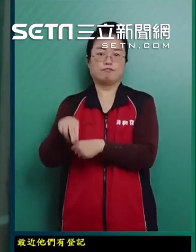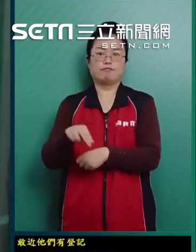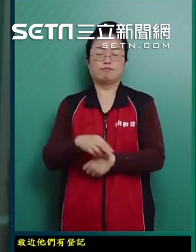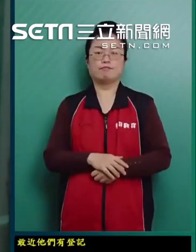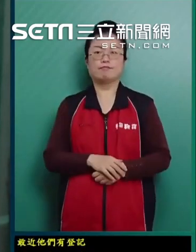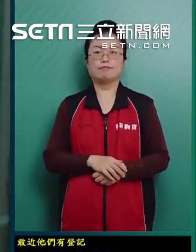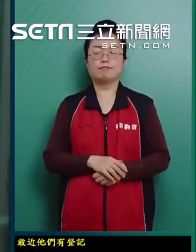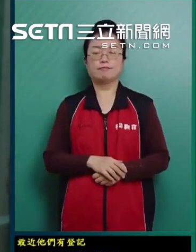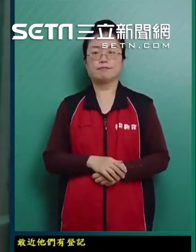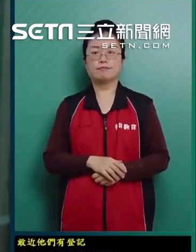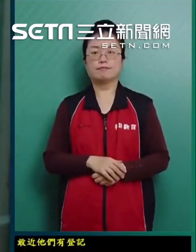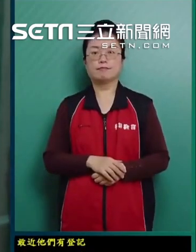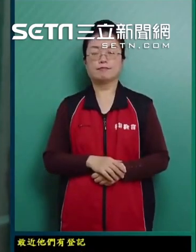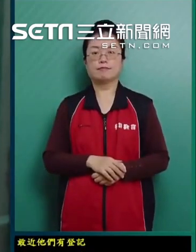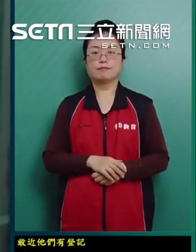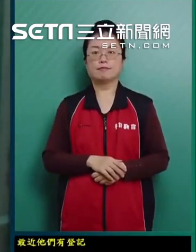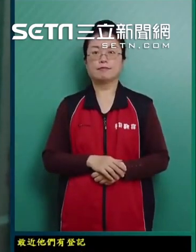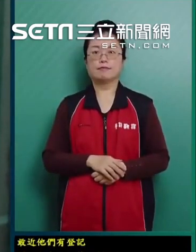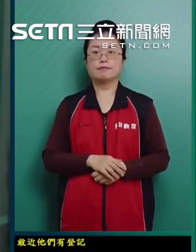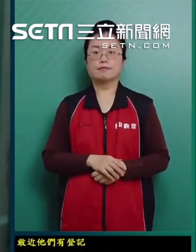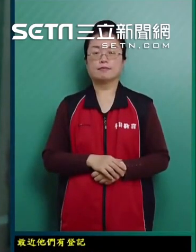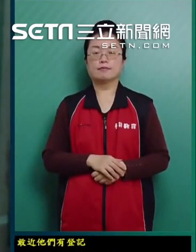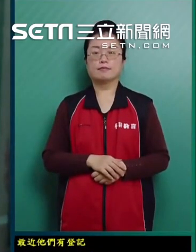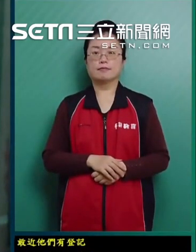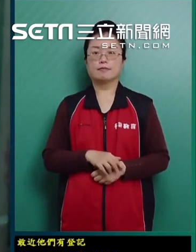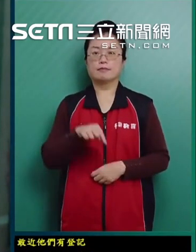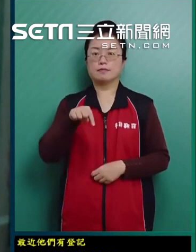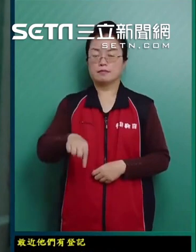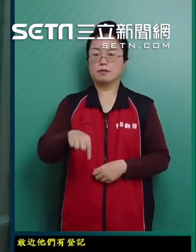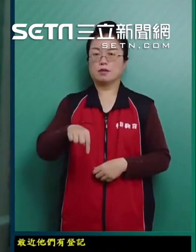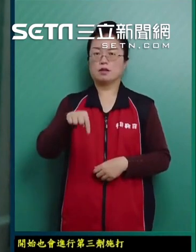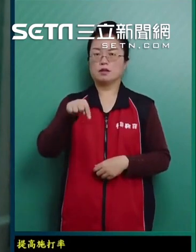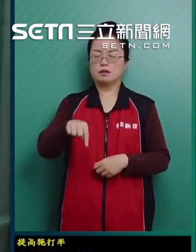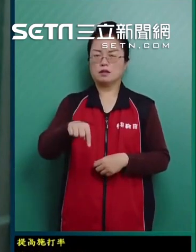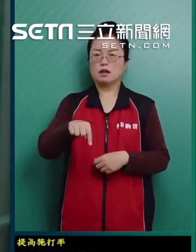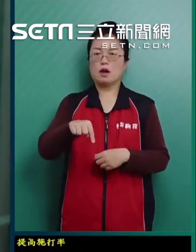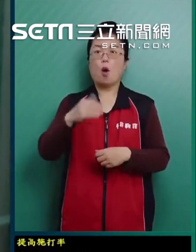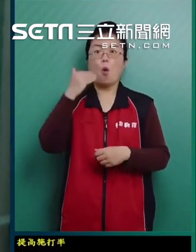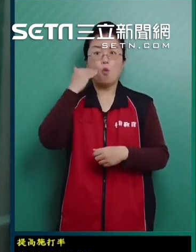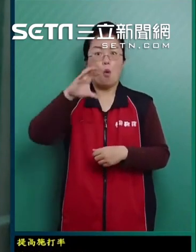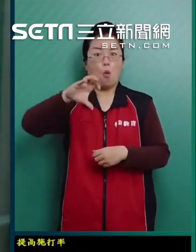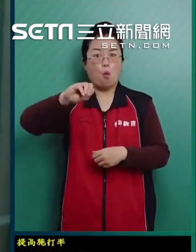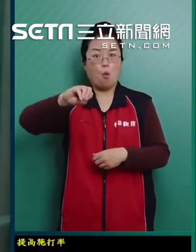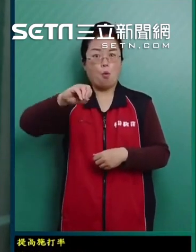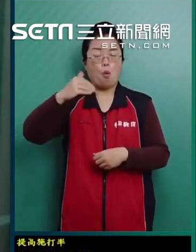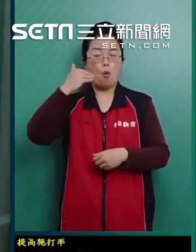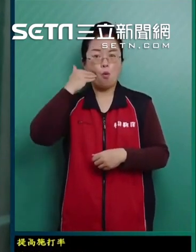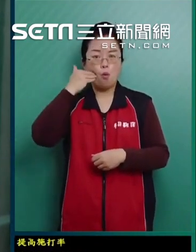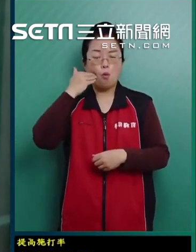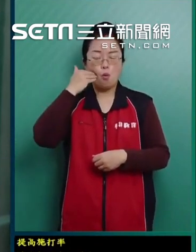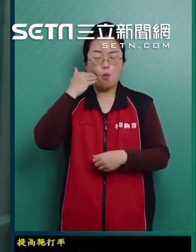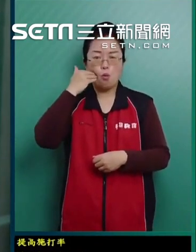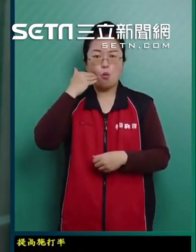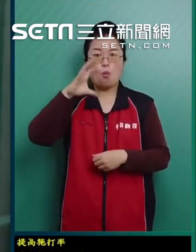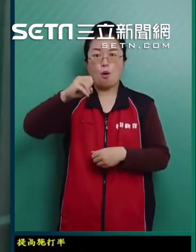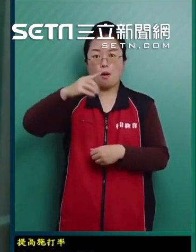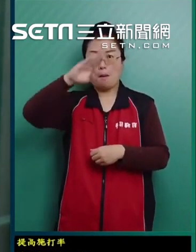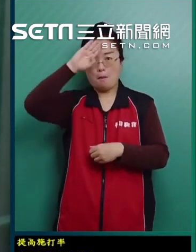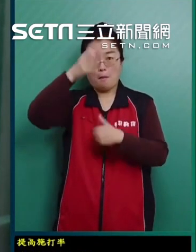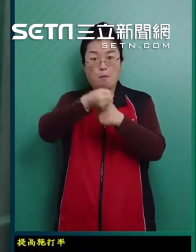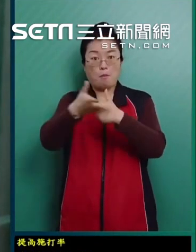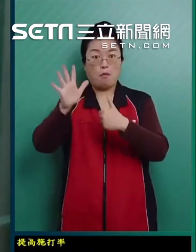常重要的。另外整个配套的预防性的停课的部分呢，一级子的这个决断当